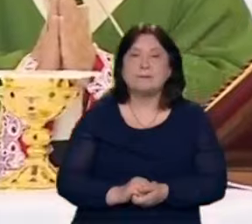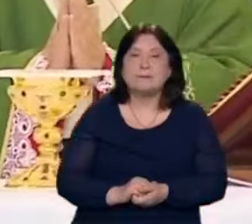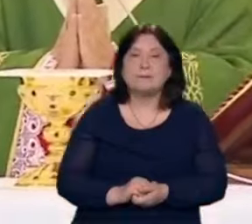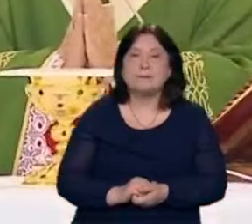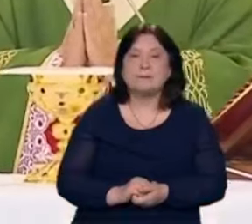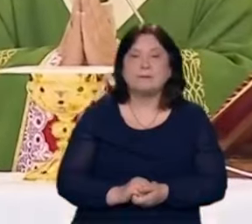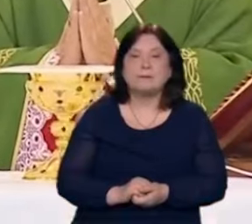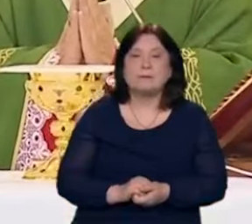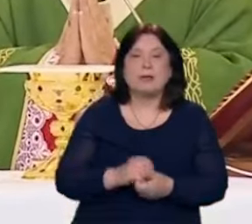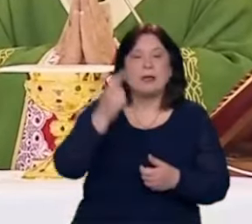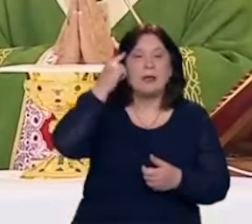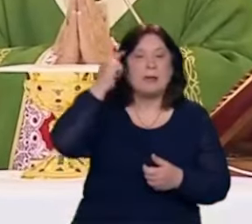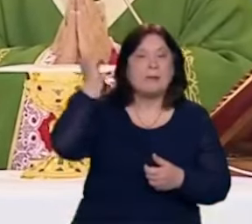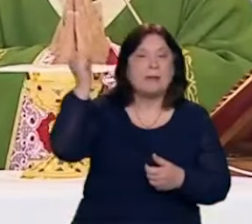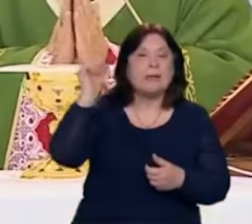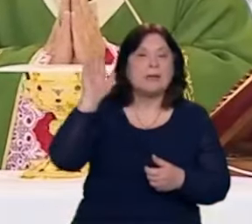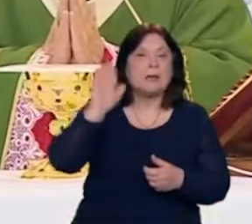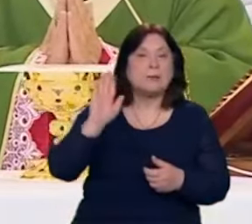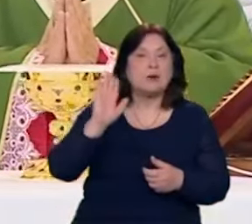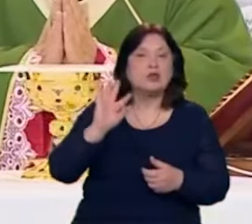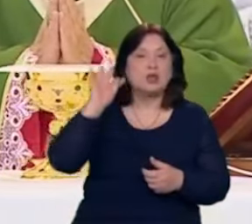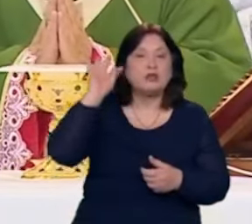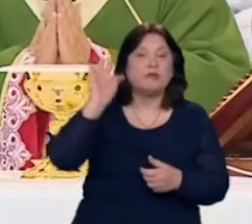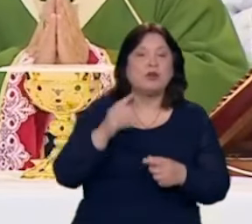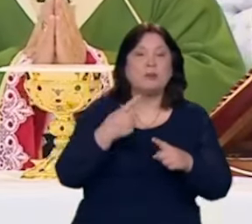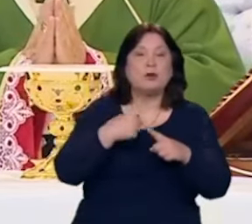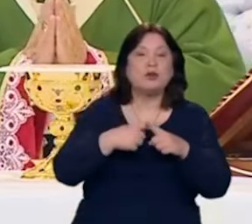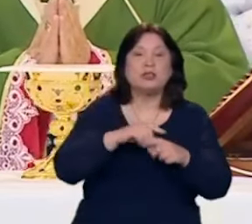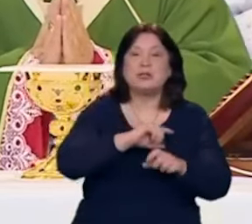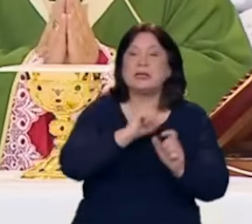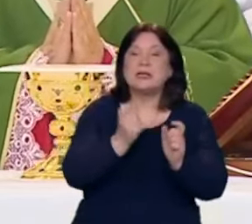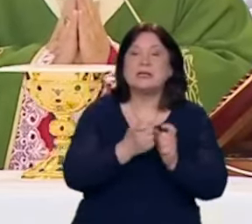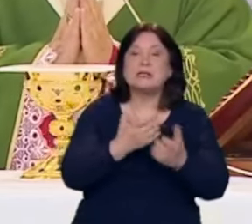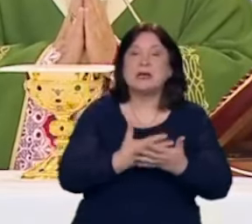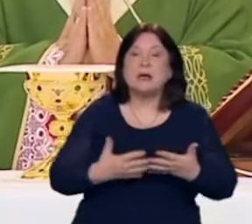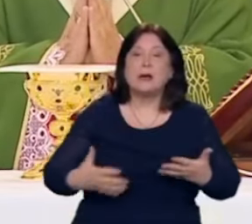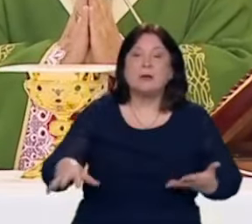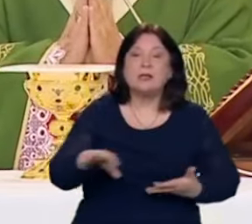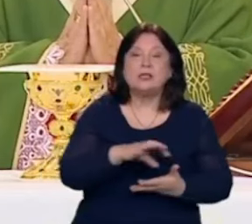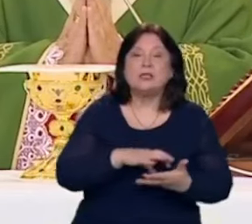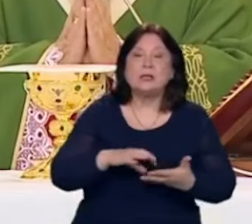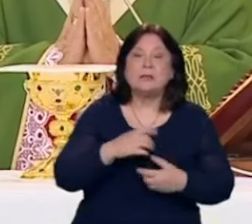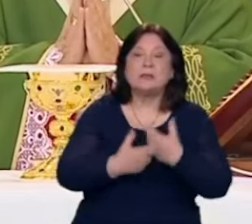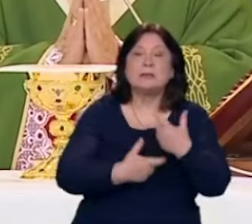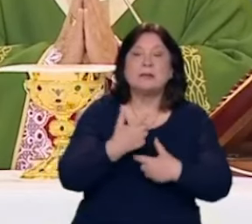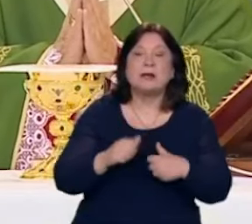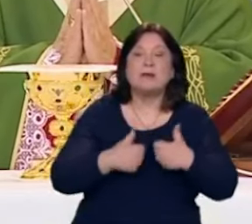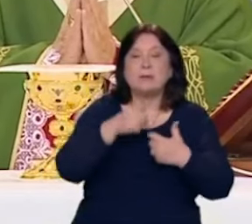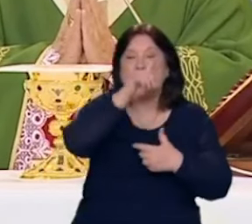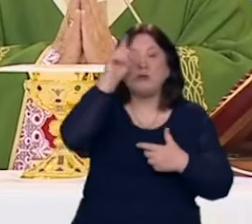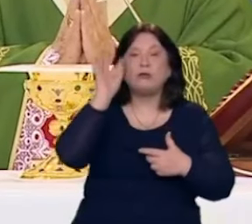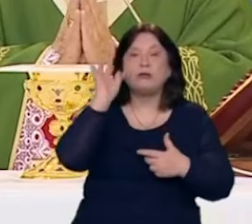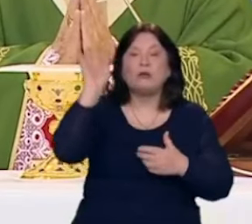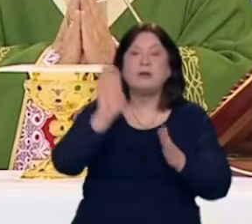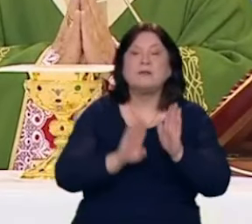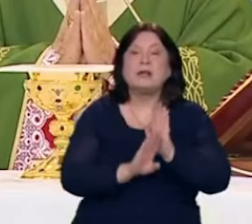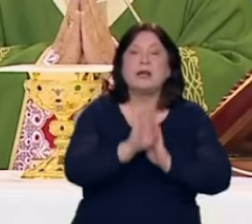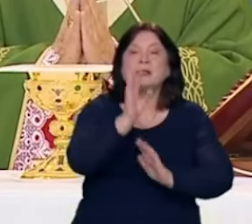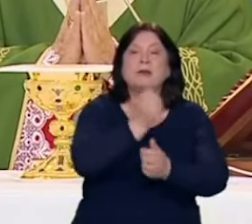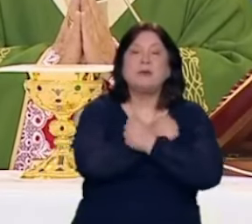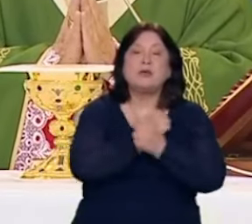Chrystusa Pamiętaj Boże o twoim kościele na całej Ziemi spraw aby Lud Twój wzrastał w miłości